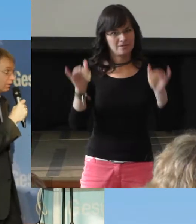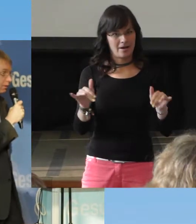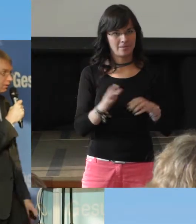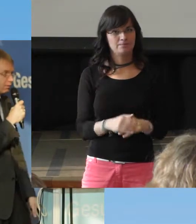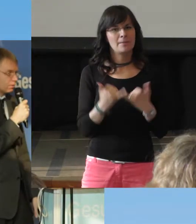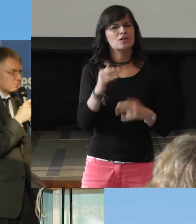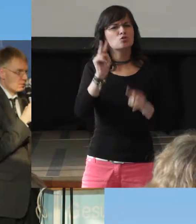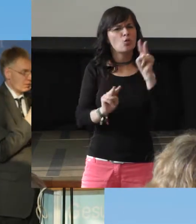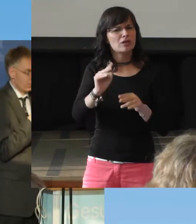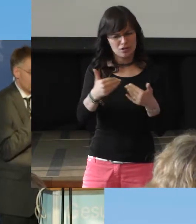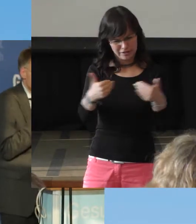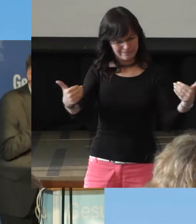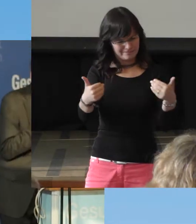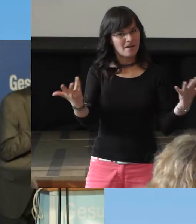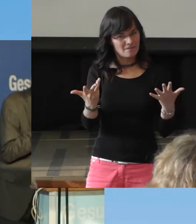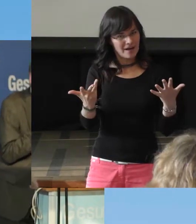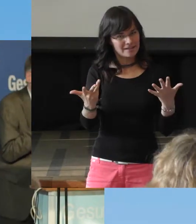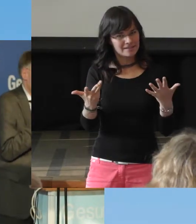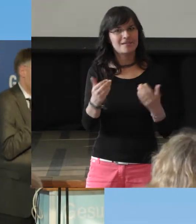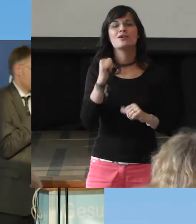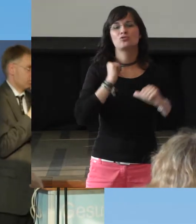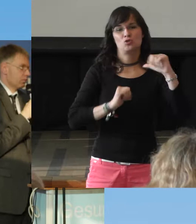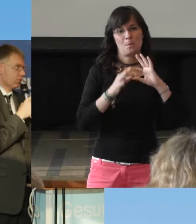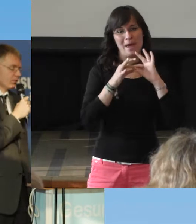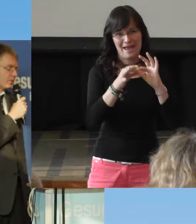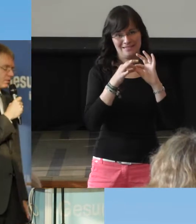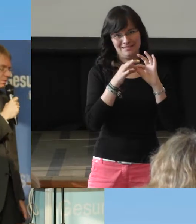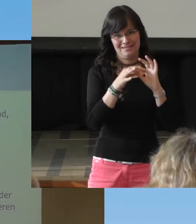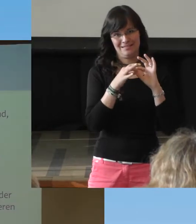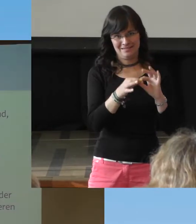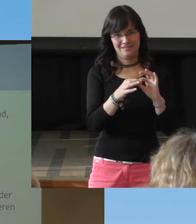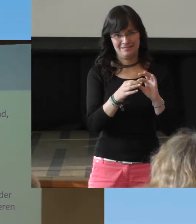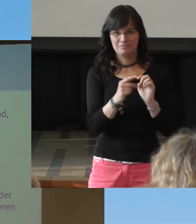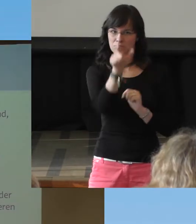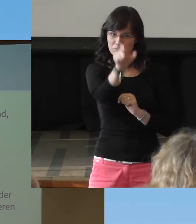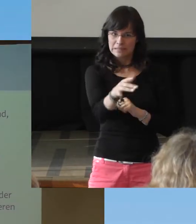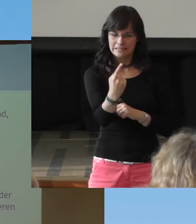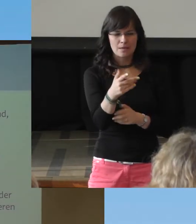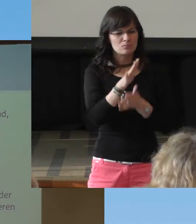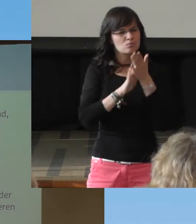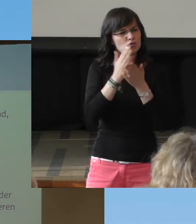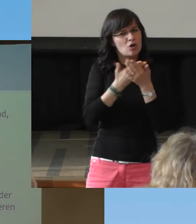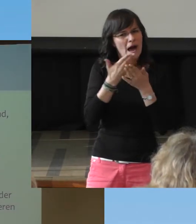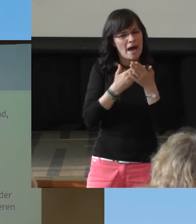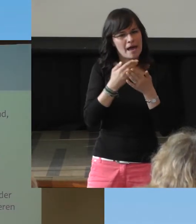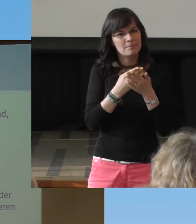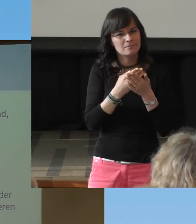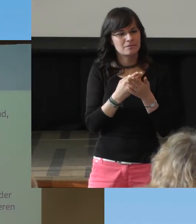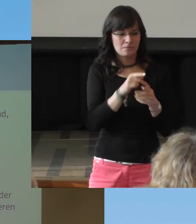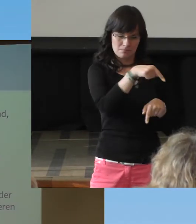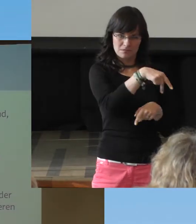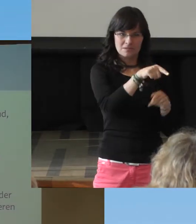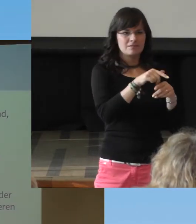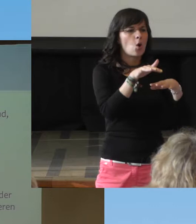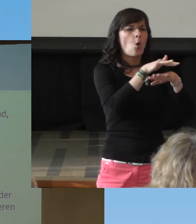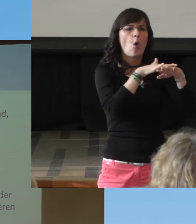Unterschiede. Ich denke, das ist das Wichtigste. Die Schmerzqualität, die von den Patienten beschrieben wird, ist bei der Polyneuropathie eher oberflächlich,